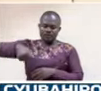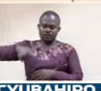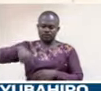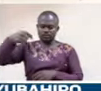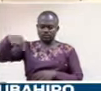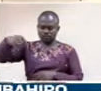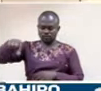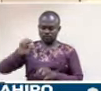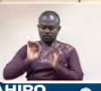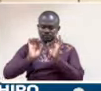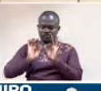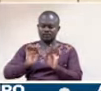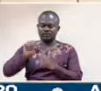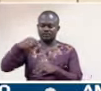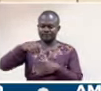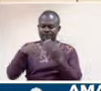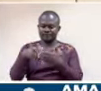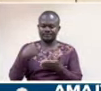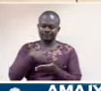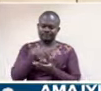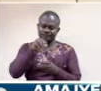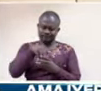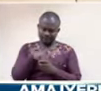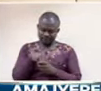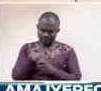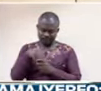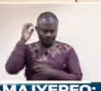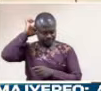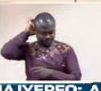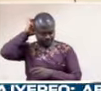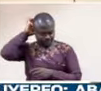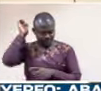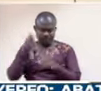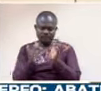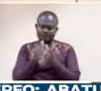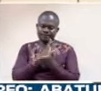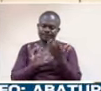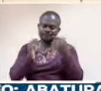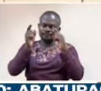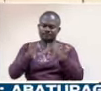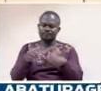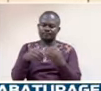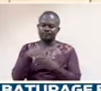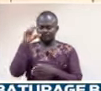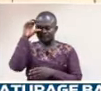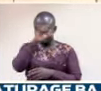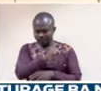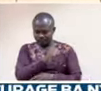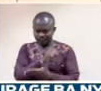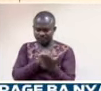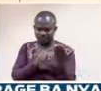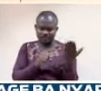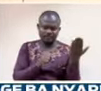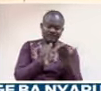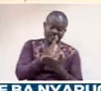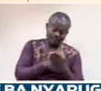y'amaziranenge, ayo maziranenge nyine tuyapfunyikamo, ariko hari igihe kigera amashashi akabura,